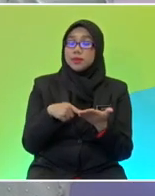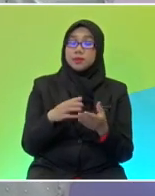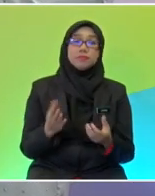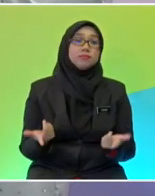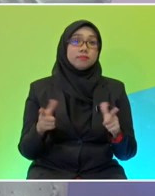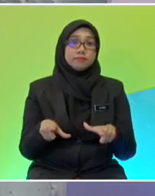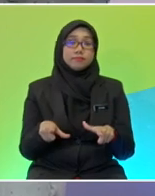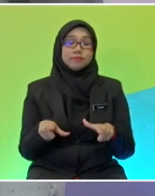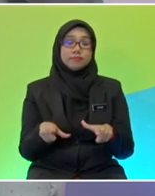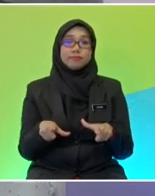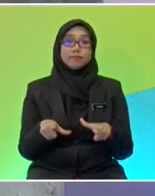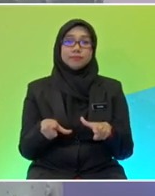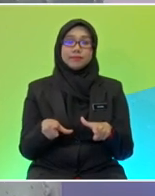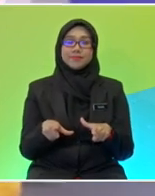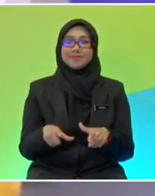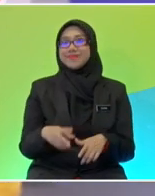Panggil nah